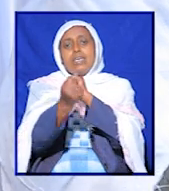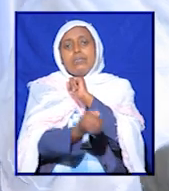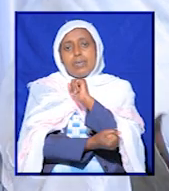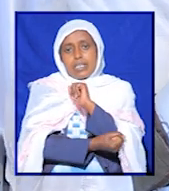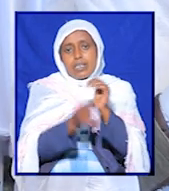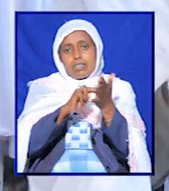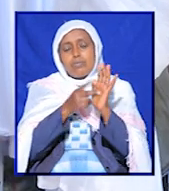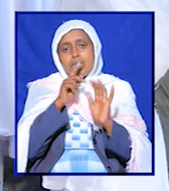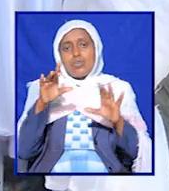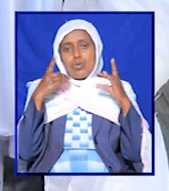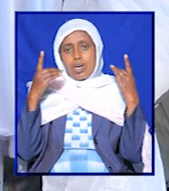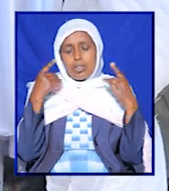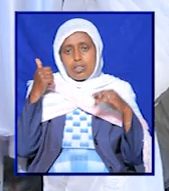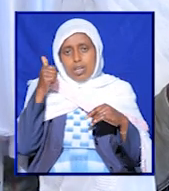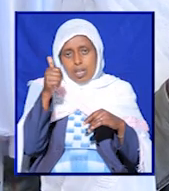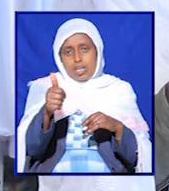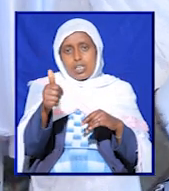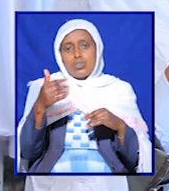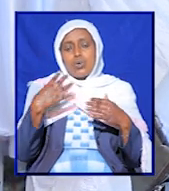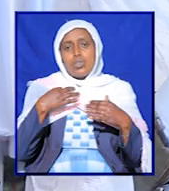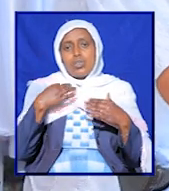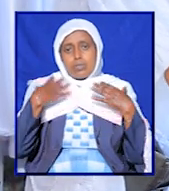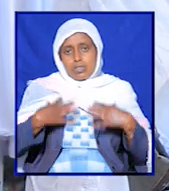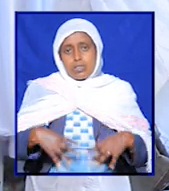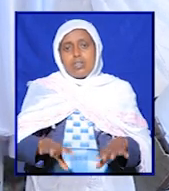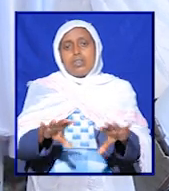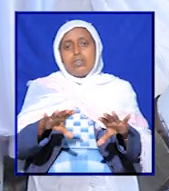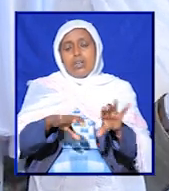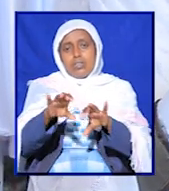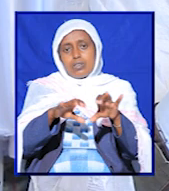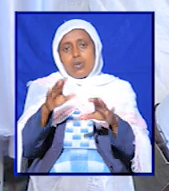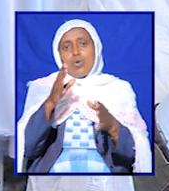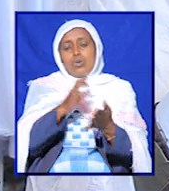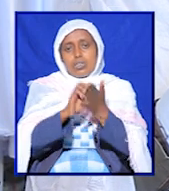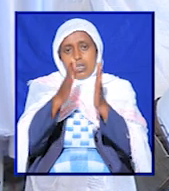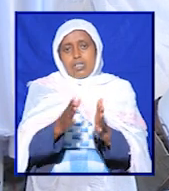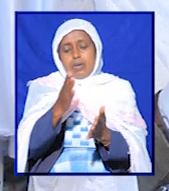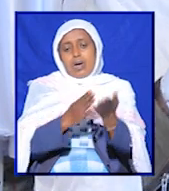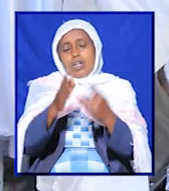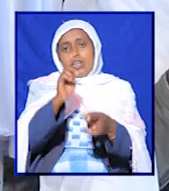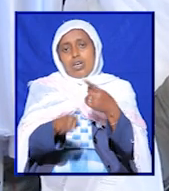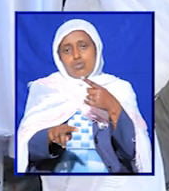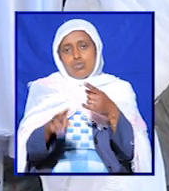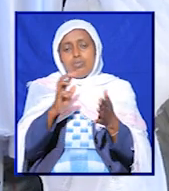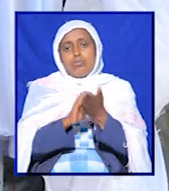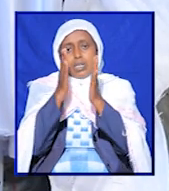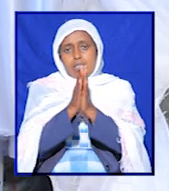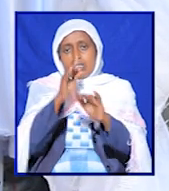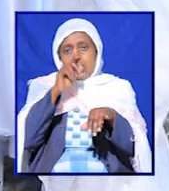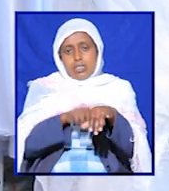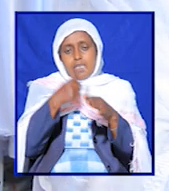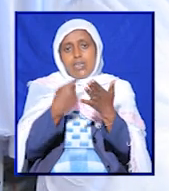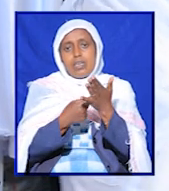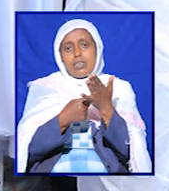ነው ካህናት የራሳቸው ልብስ ለብሶ መግባት ቅዳሴ ማገልገል አይችሉም። በቅዳሴ ጊዜ